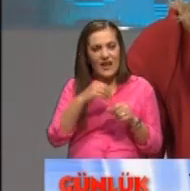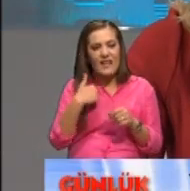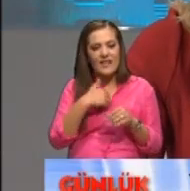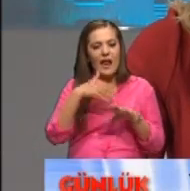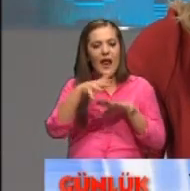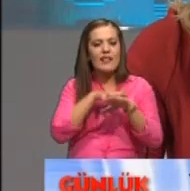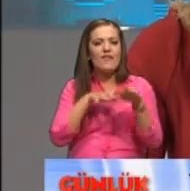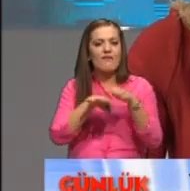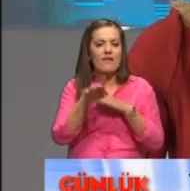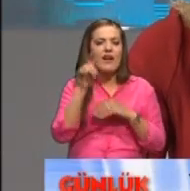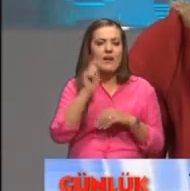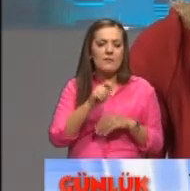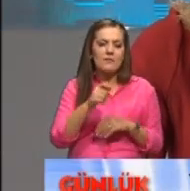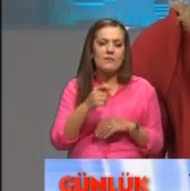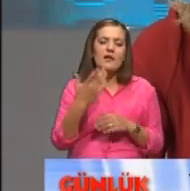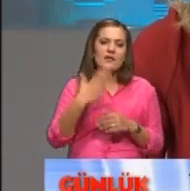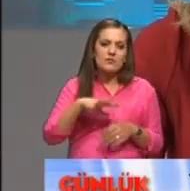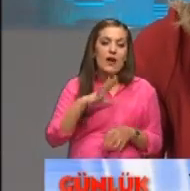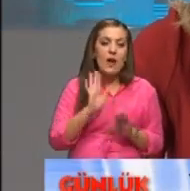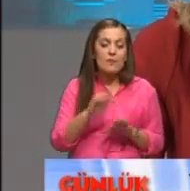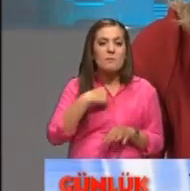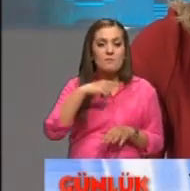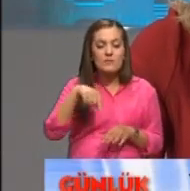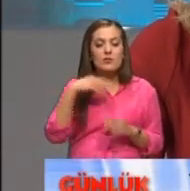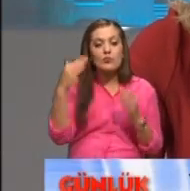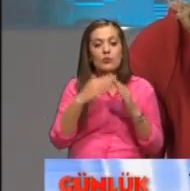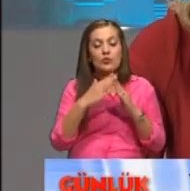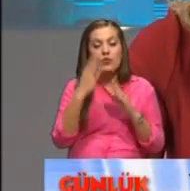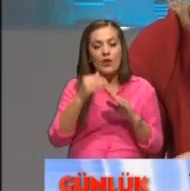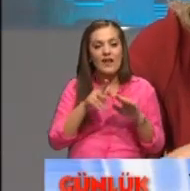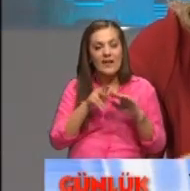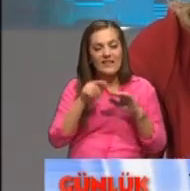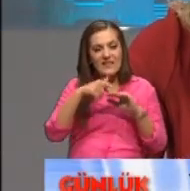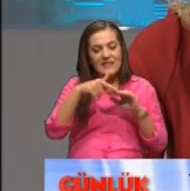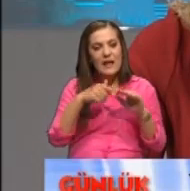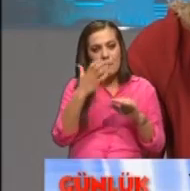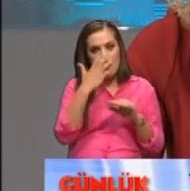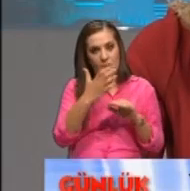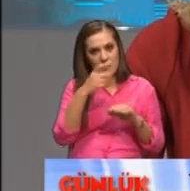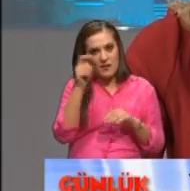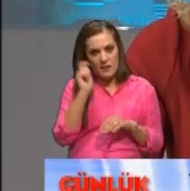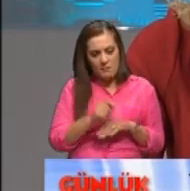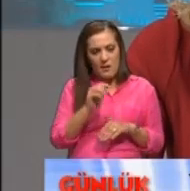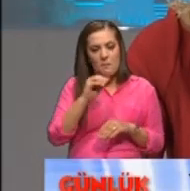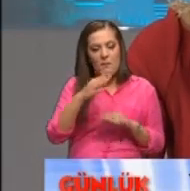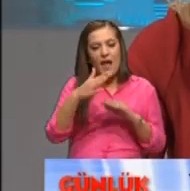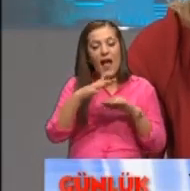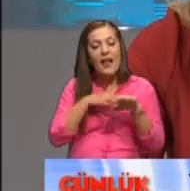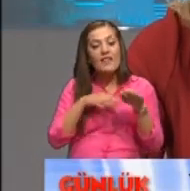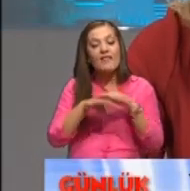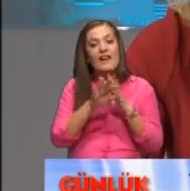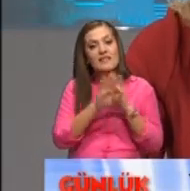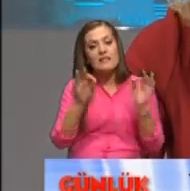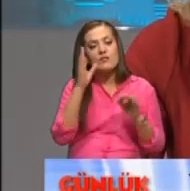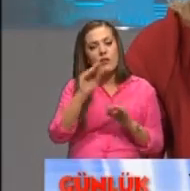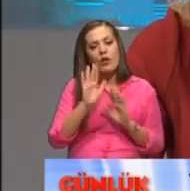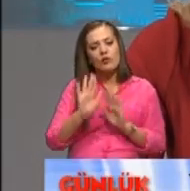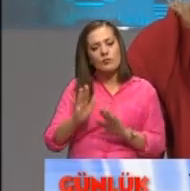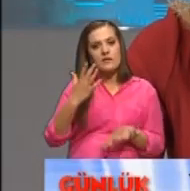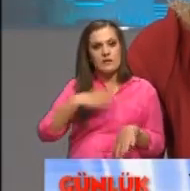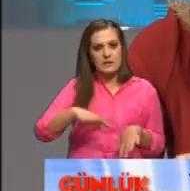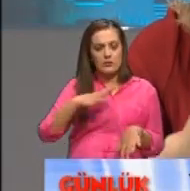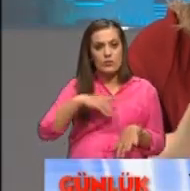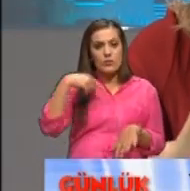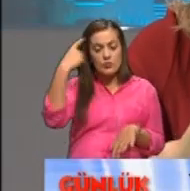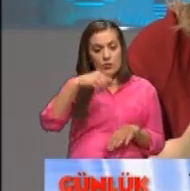anneler eldiven kullanmayı tercih ediyorlar. Ama biz uygun olan tırnak bakımını yaparak bebeğin eldivensiz olarak durmasını